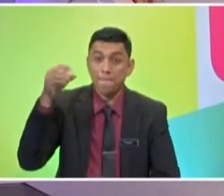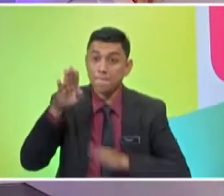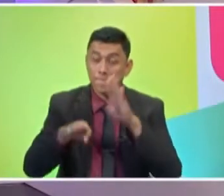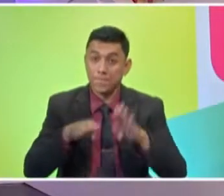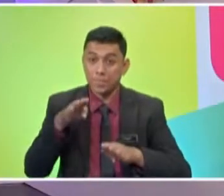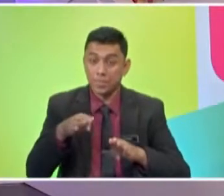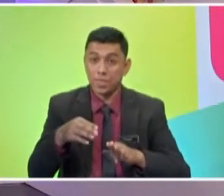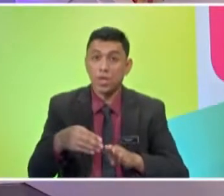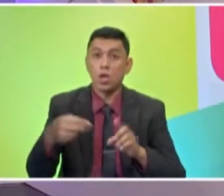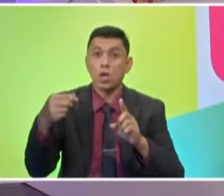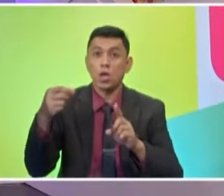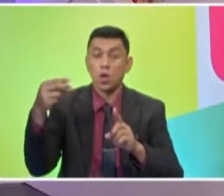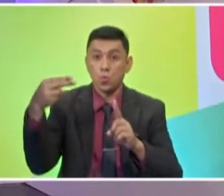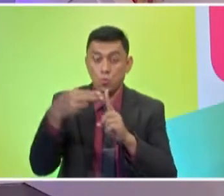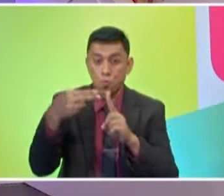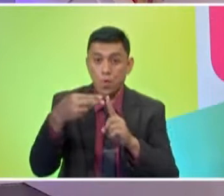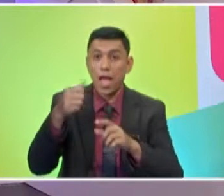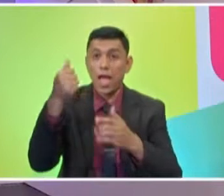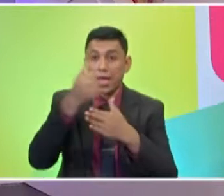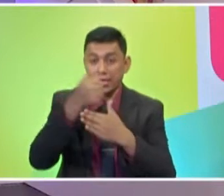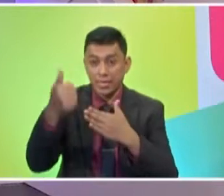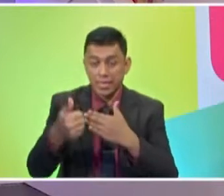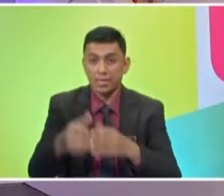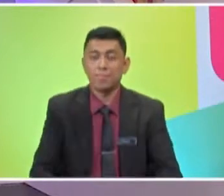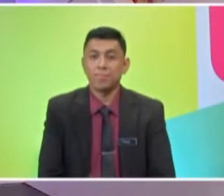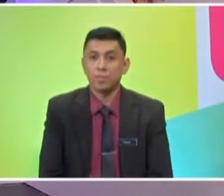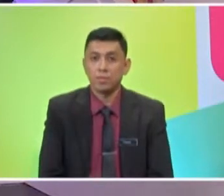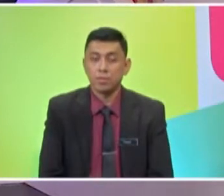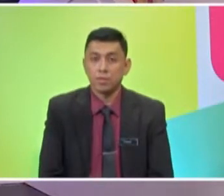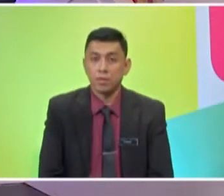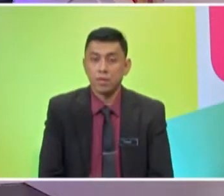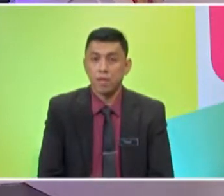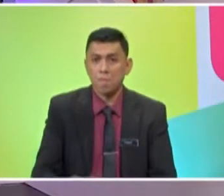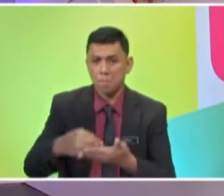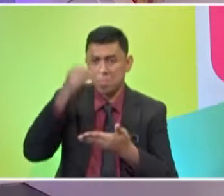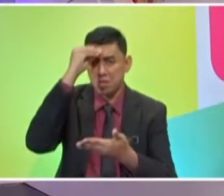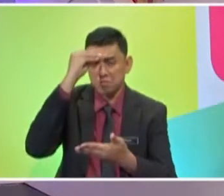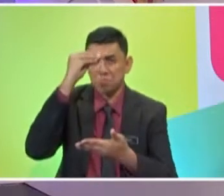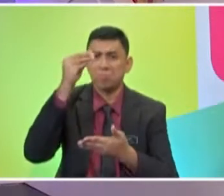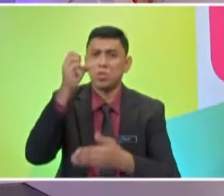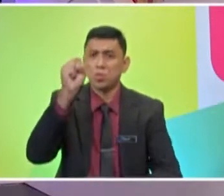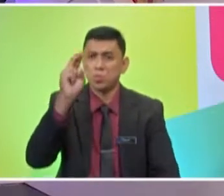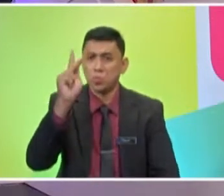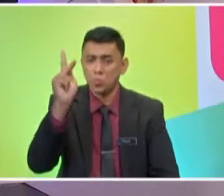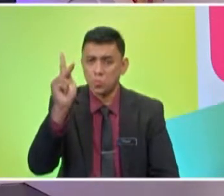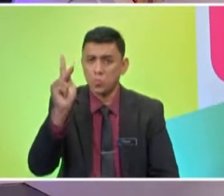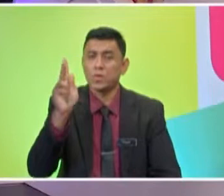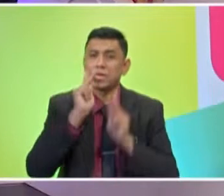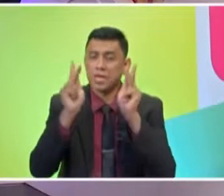Huruf akhir dia. Tengok ya, kita belajar tadi suku kata terbuka dan suku kata tutup. Okey, kalau kita tengok